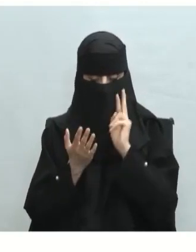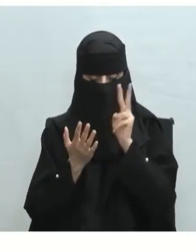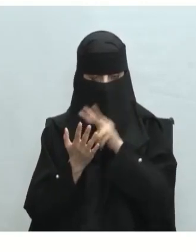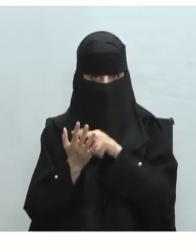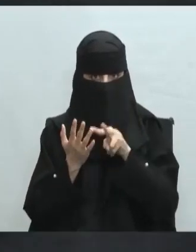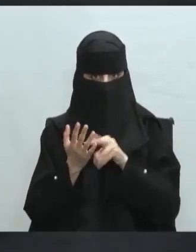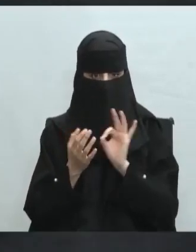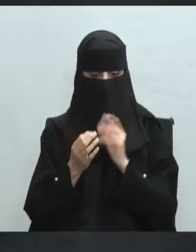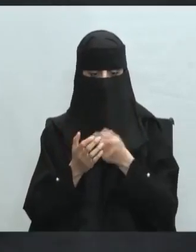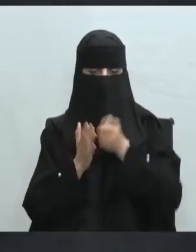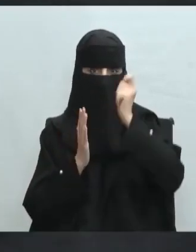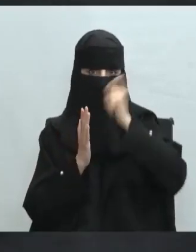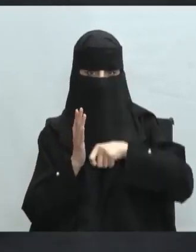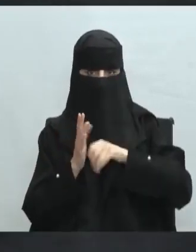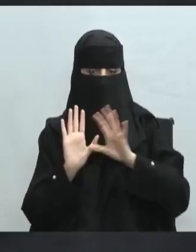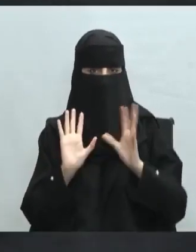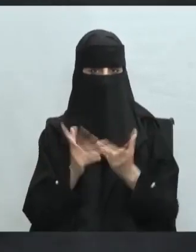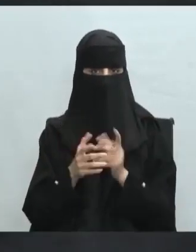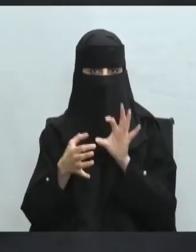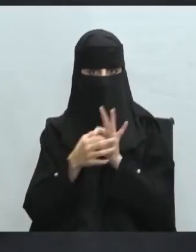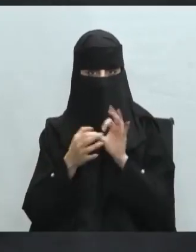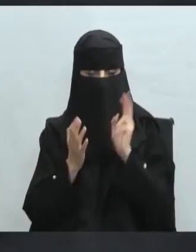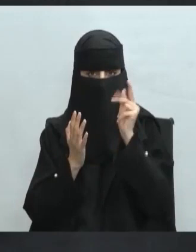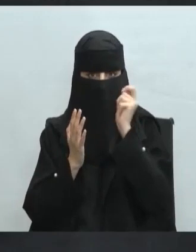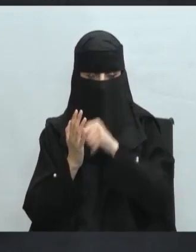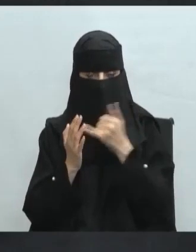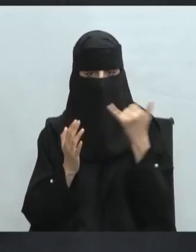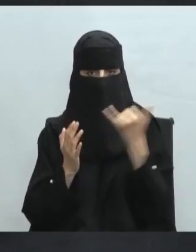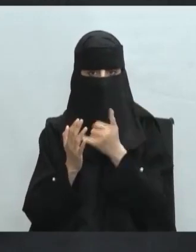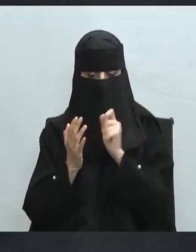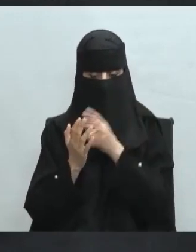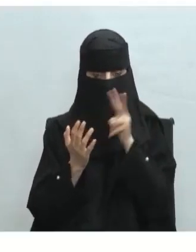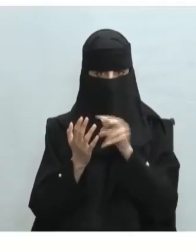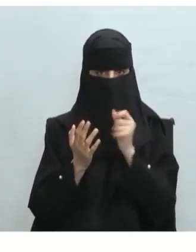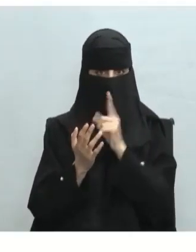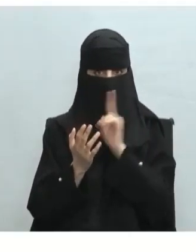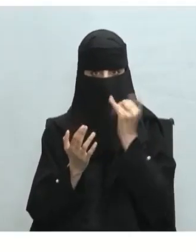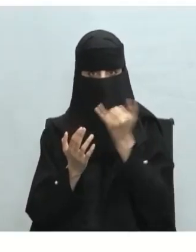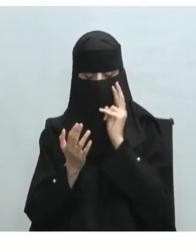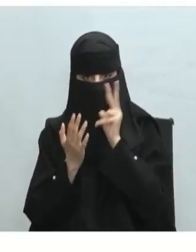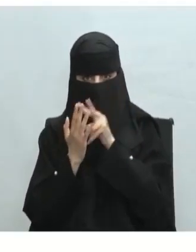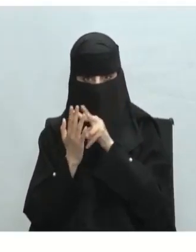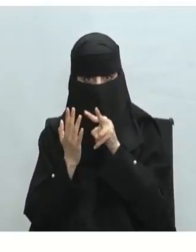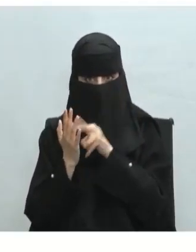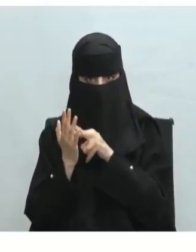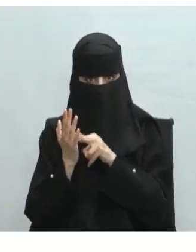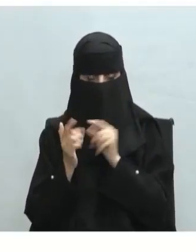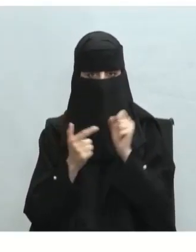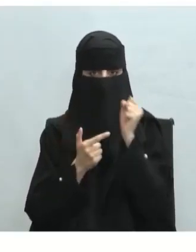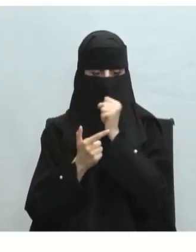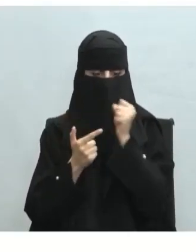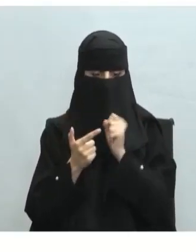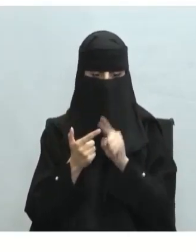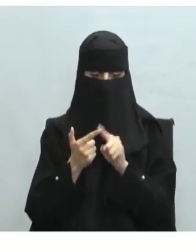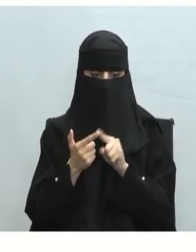اتفاقيه وهذه مهمه تقراها بتاني كذلك ديوان شعر تتامل في المعاني مجموعه قصصيه مقاله علميه في